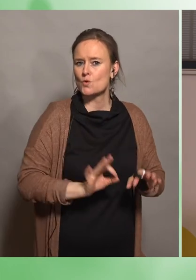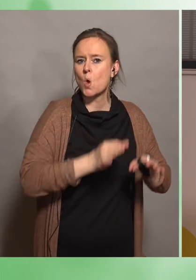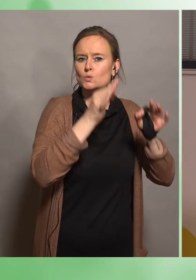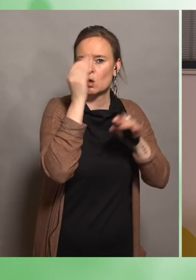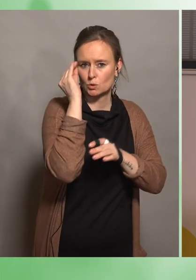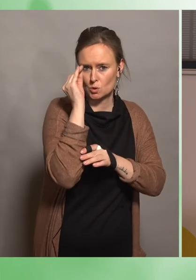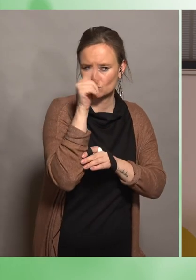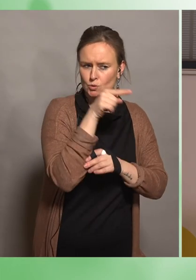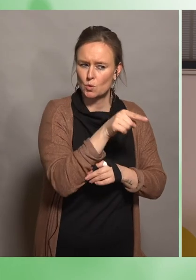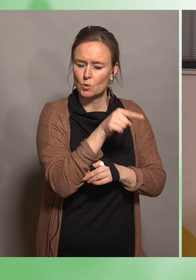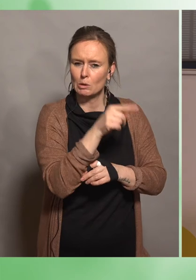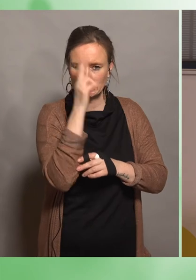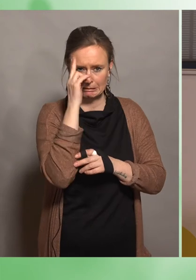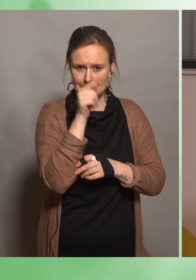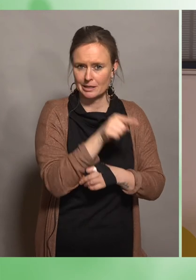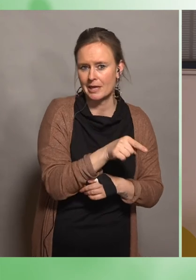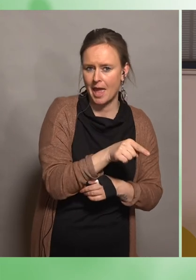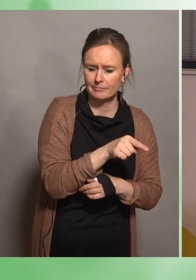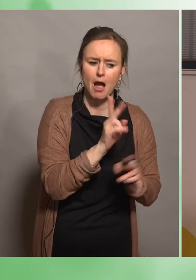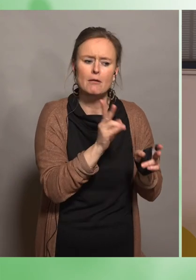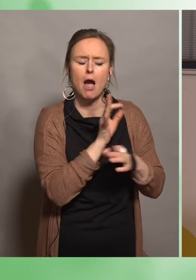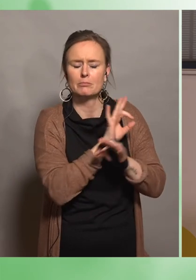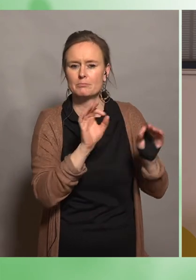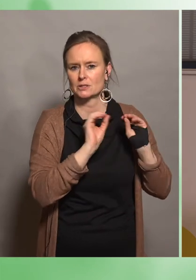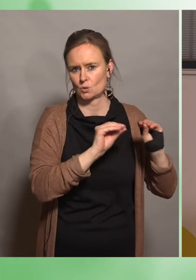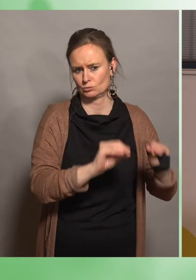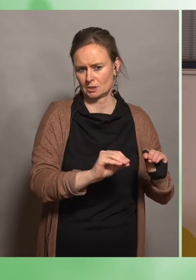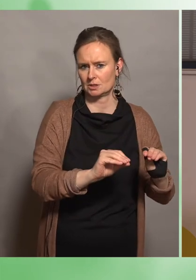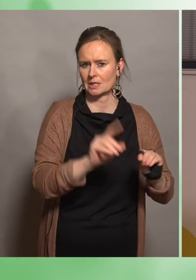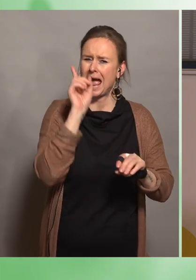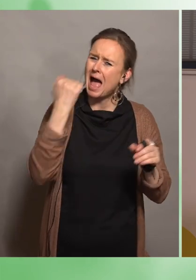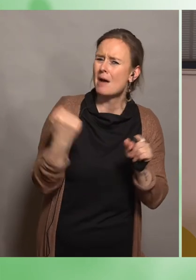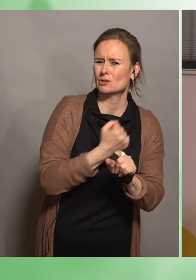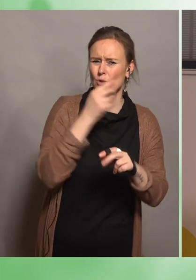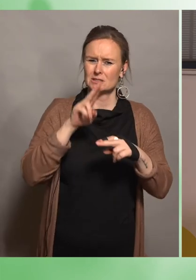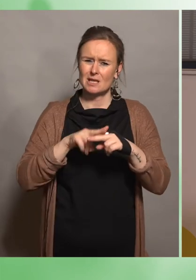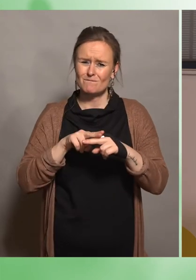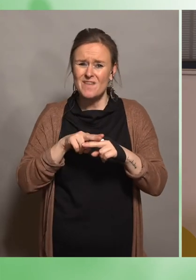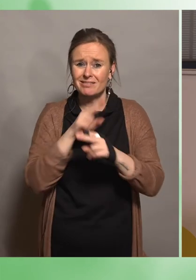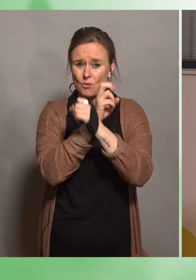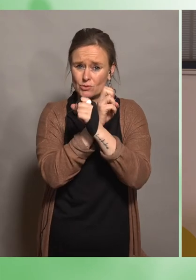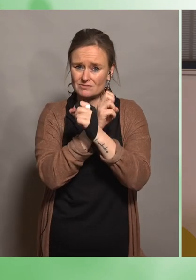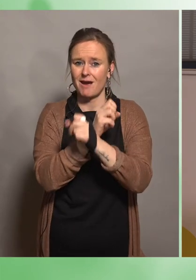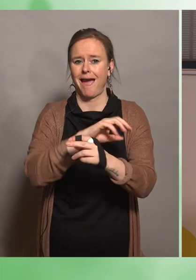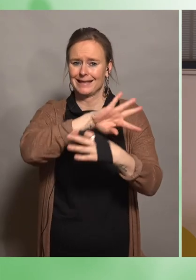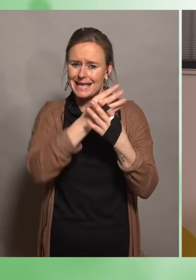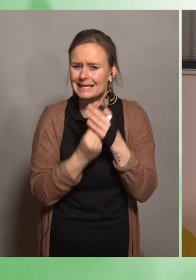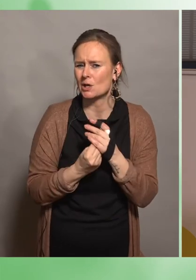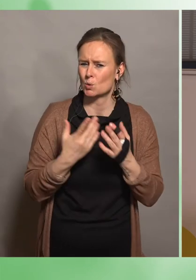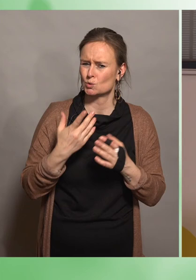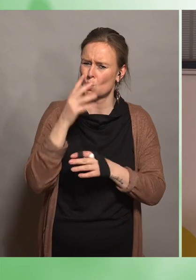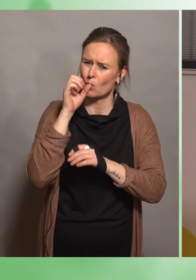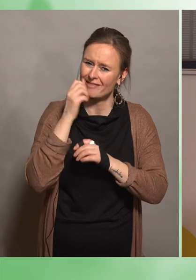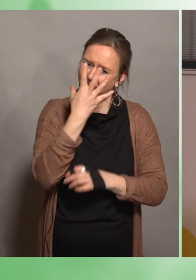kann sie viel besser entwickeln. Ich glaube dennoch, wenn wir wirklich Inklusion in Österreich ernst meinen, dann muss man hier viel stärker ansetzen, dass